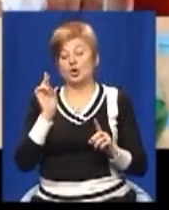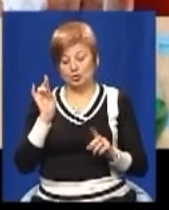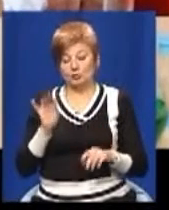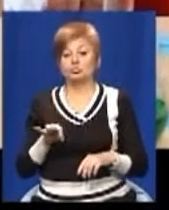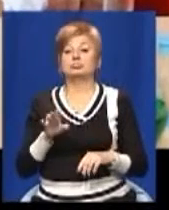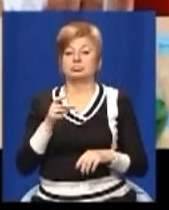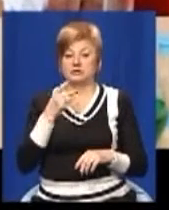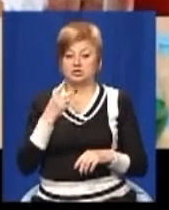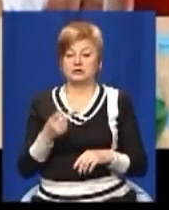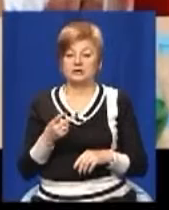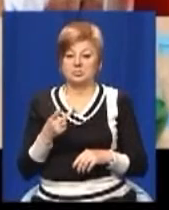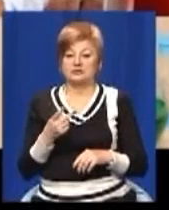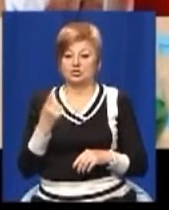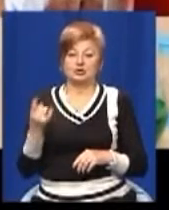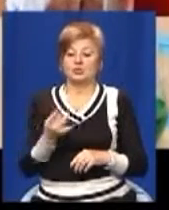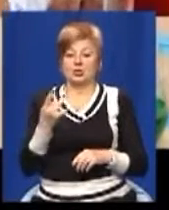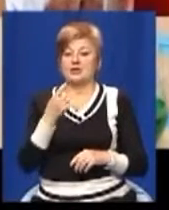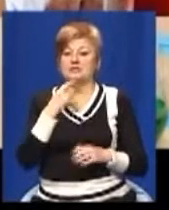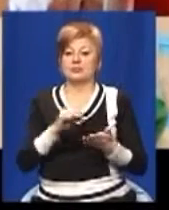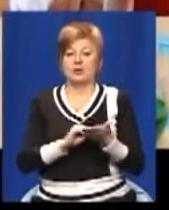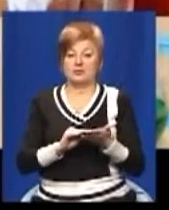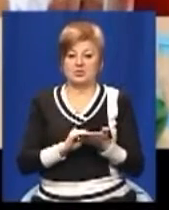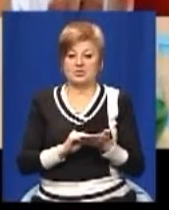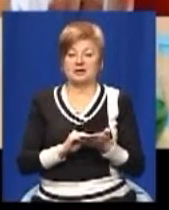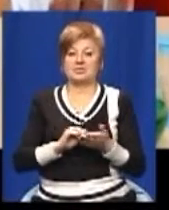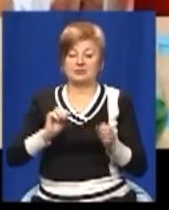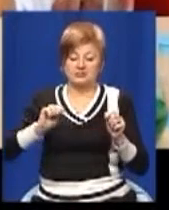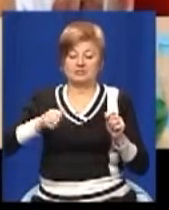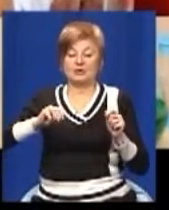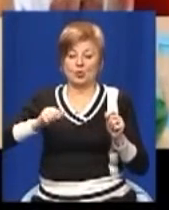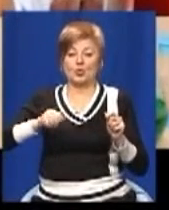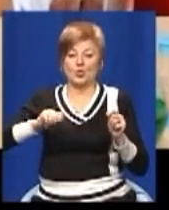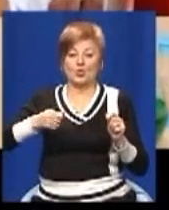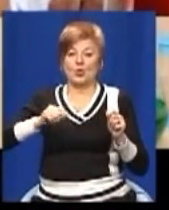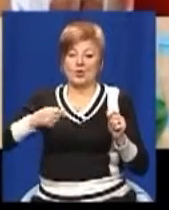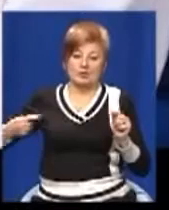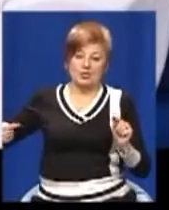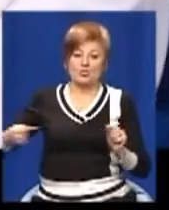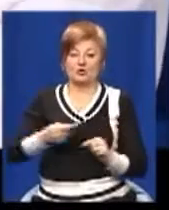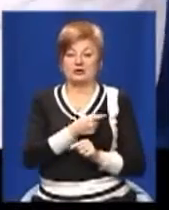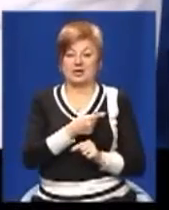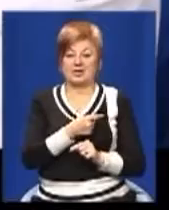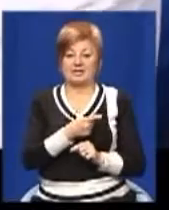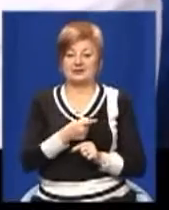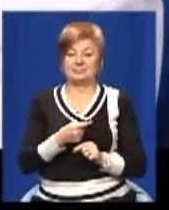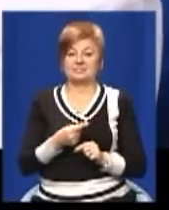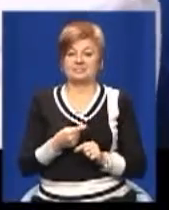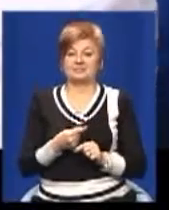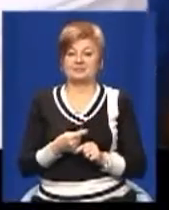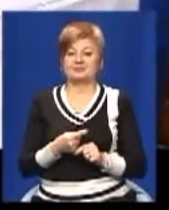Просто треба спробувати ще раз, якщо так вийшло. Круговими рухами